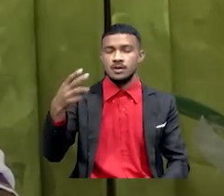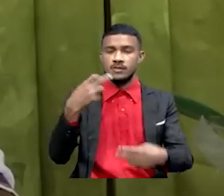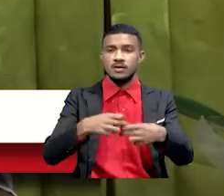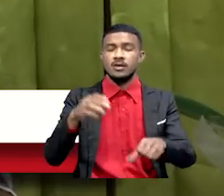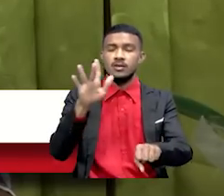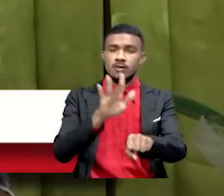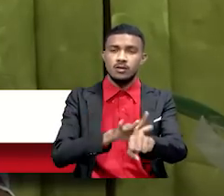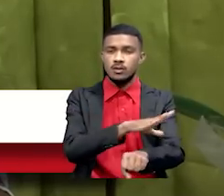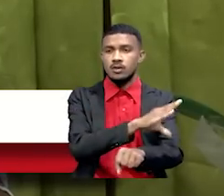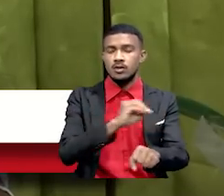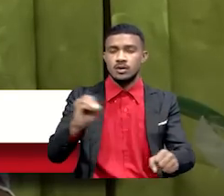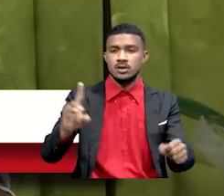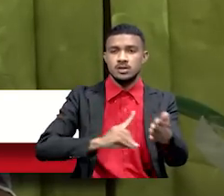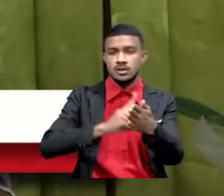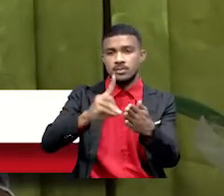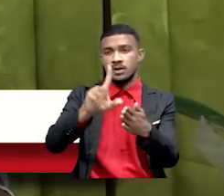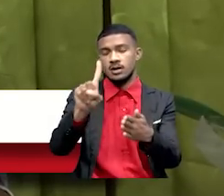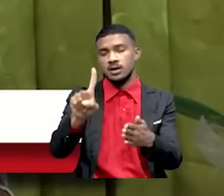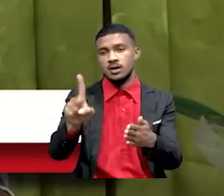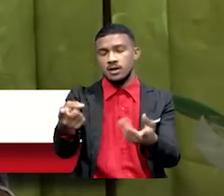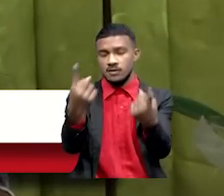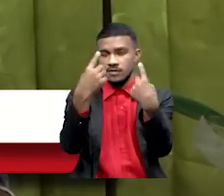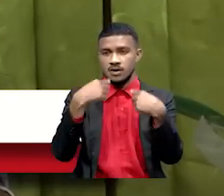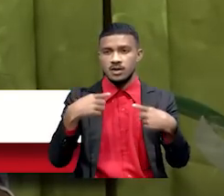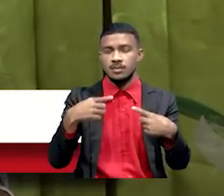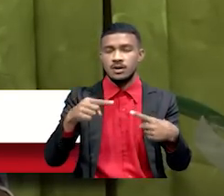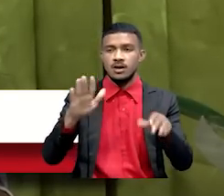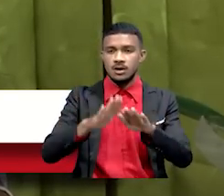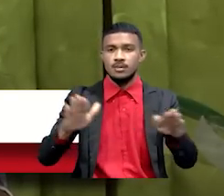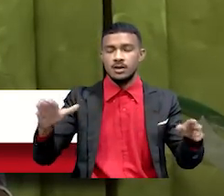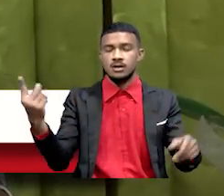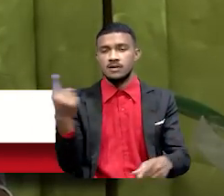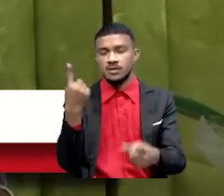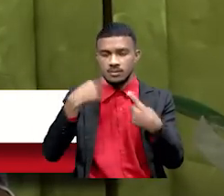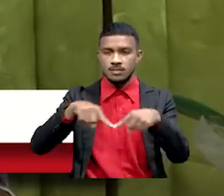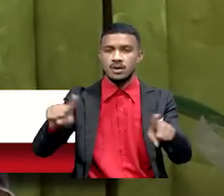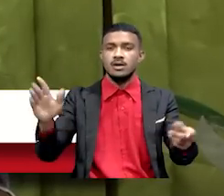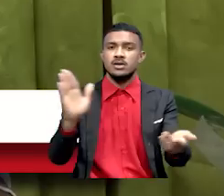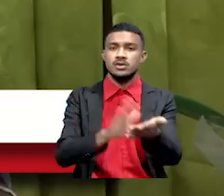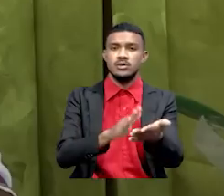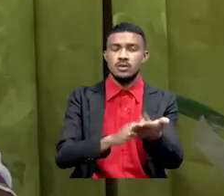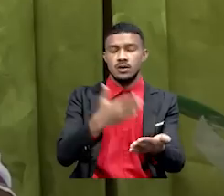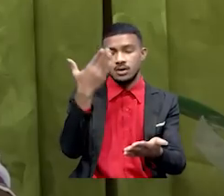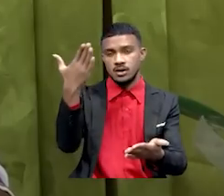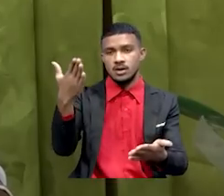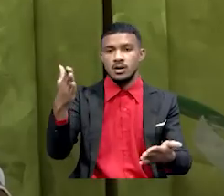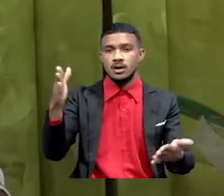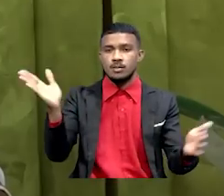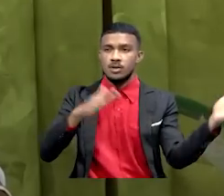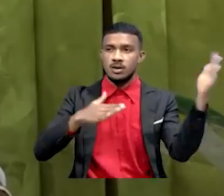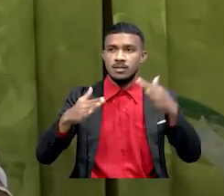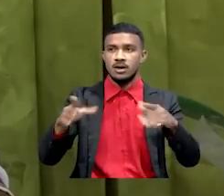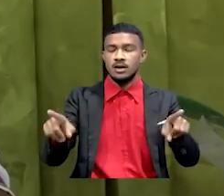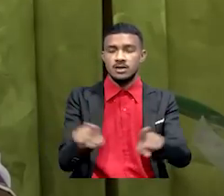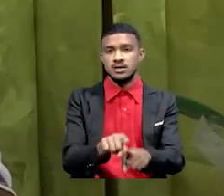semana ida pilos le rema mais forte na barra ativa na parte da escola. Amane problema makane so na aku kolia